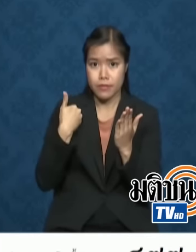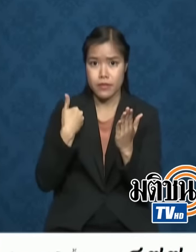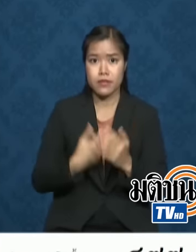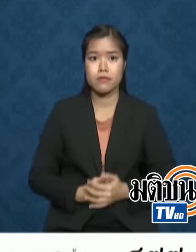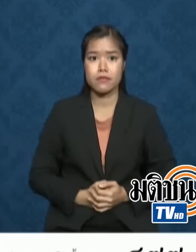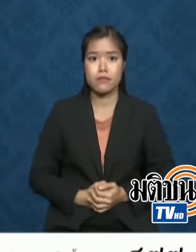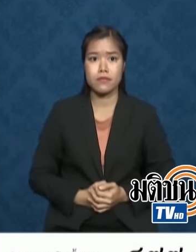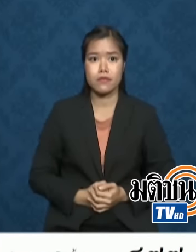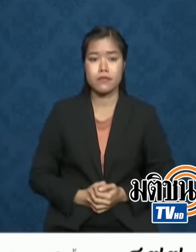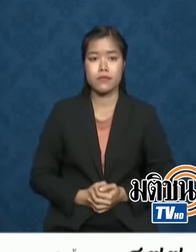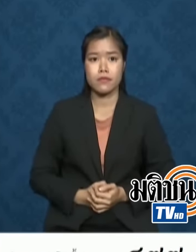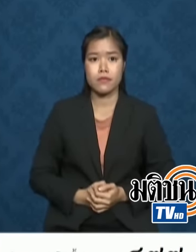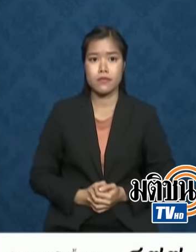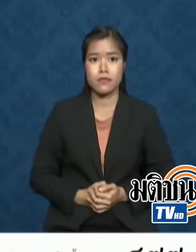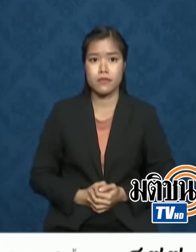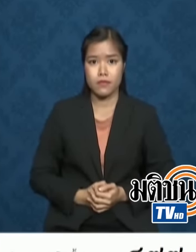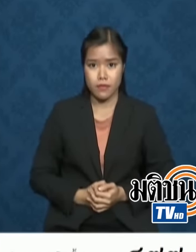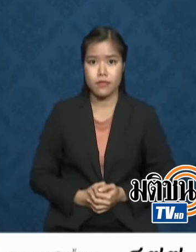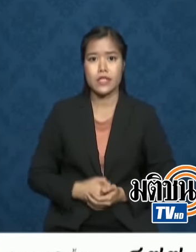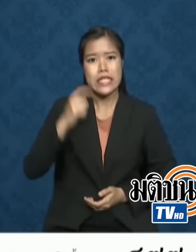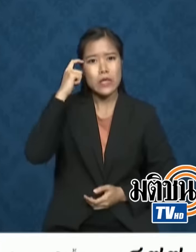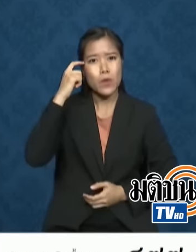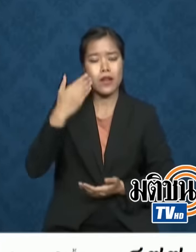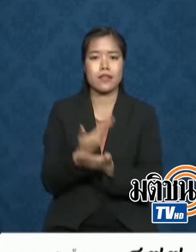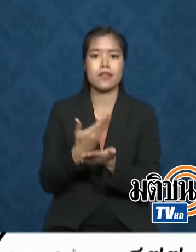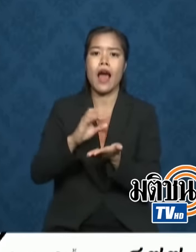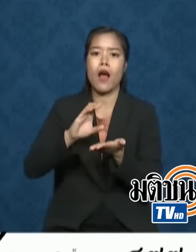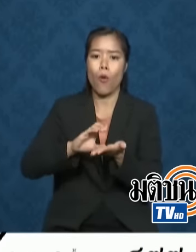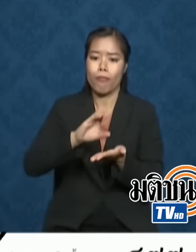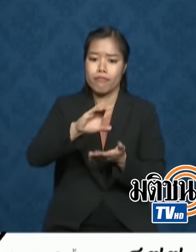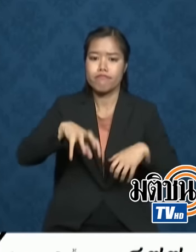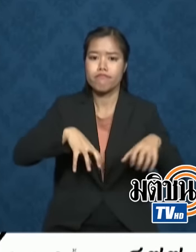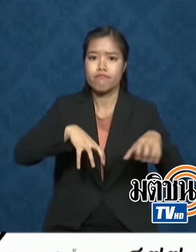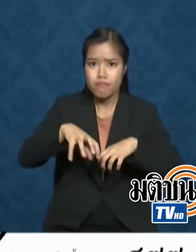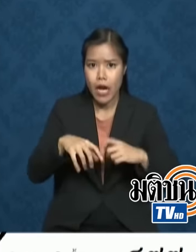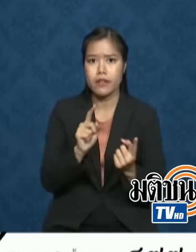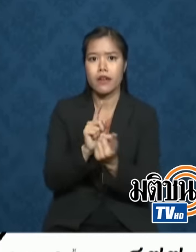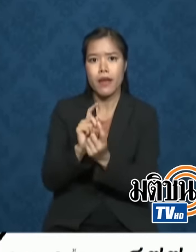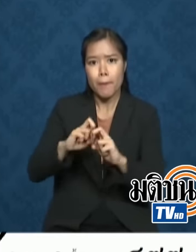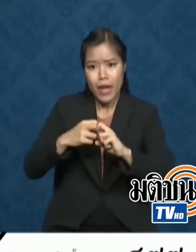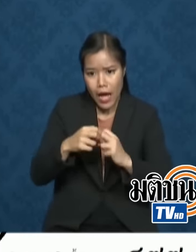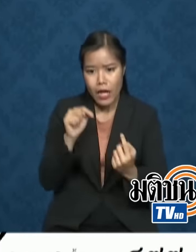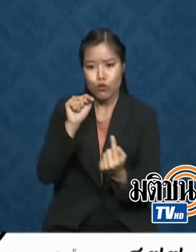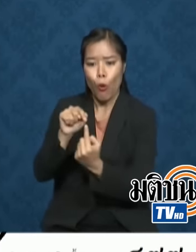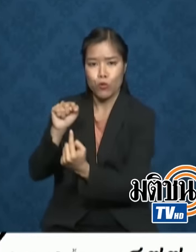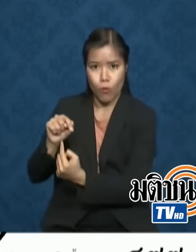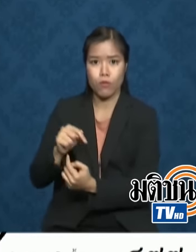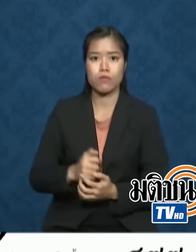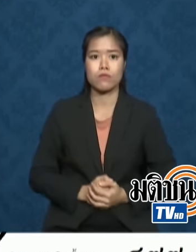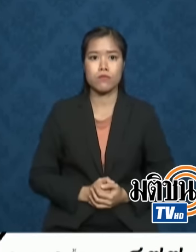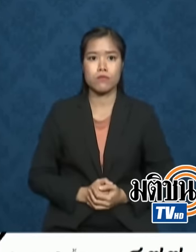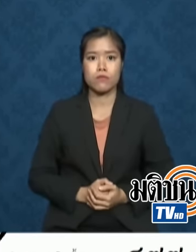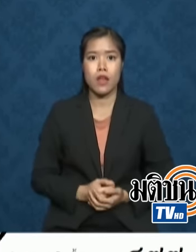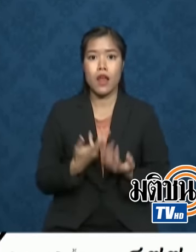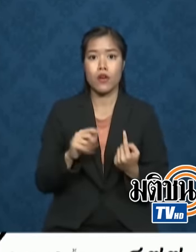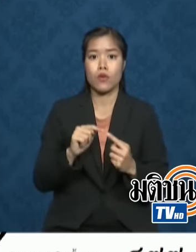ผมนำเสนอครับในชั้นหนึ่งนี้เราจัดงบประมาณให้มันสะท้อนถึงปัญหากันดีกว่าแล้วอีกสิ่งหนึ่งที่ผมตั้งคำถามเป็นอย่างยิ่งกับกระทรวงศึกษาธิการ